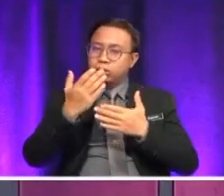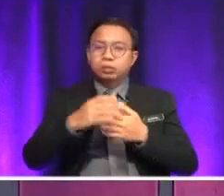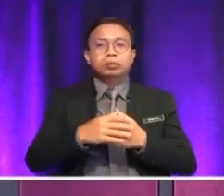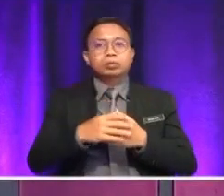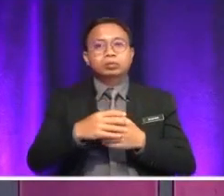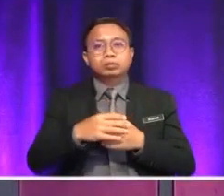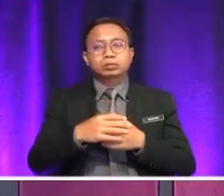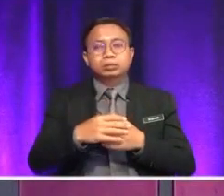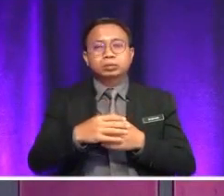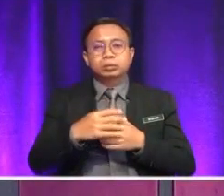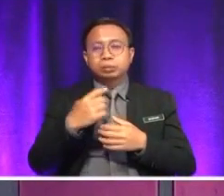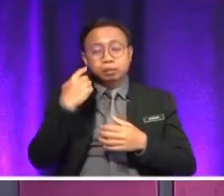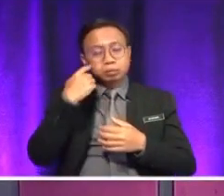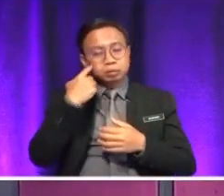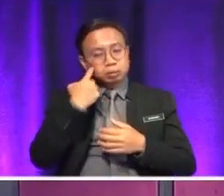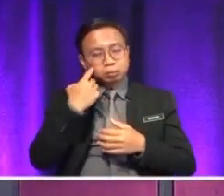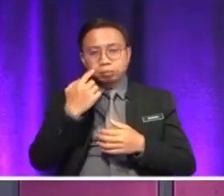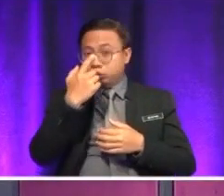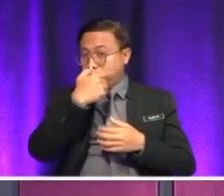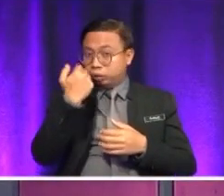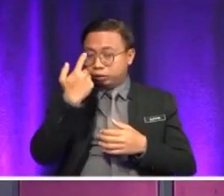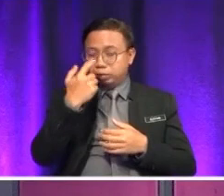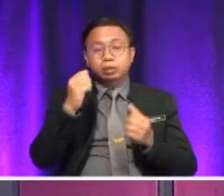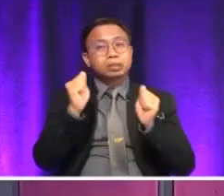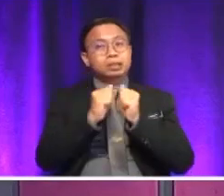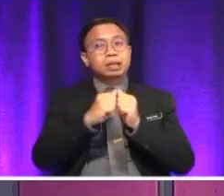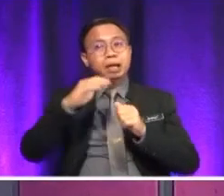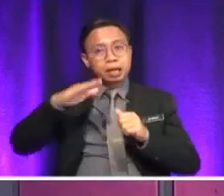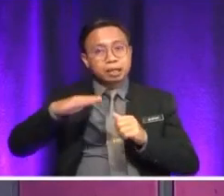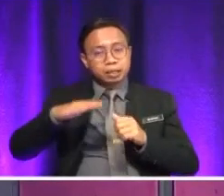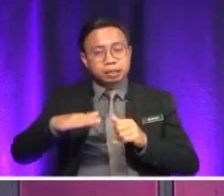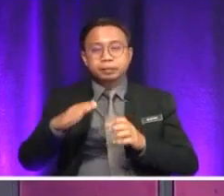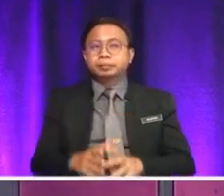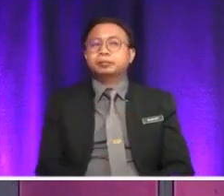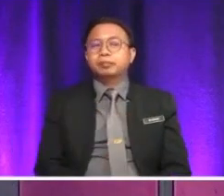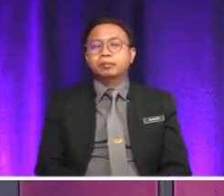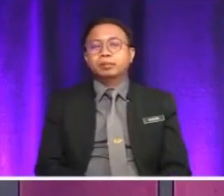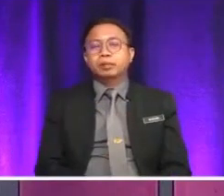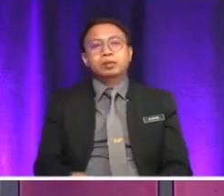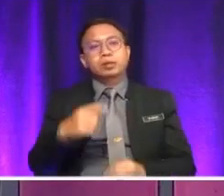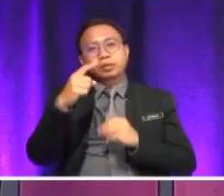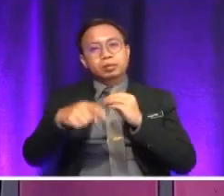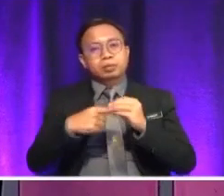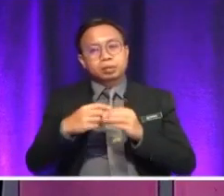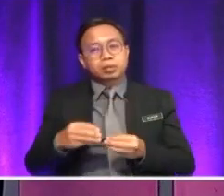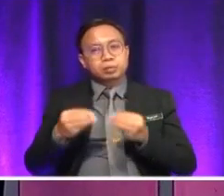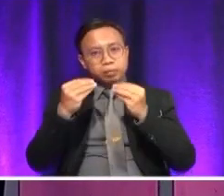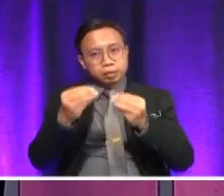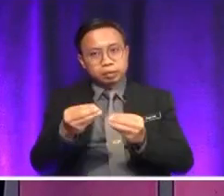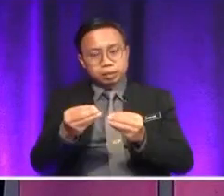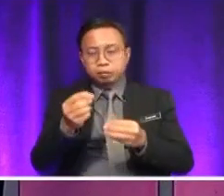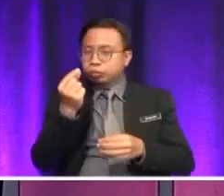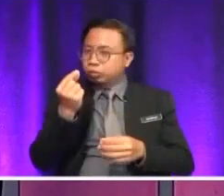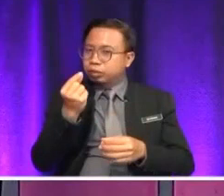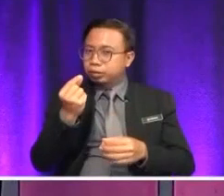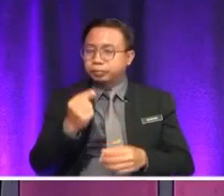muka dan iri hati antara adik-beradik. Ini saya cakap tadilah. Bila diberi